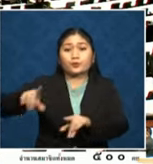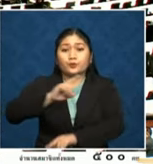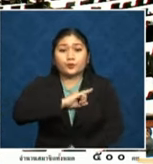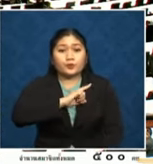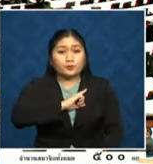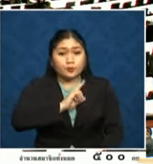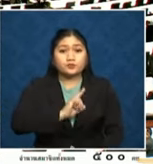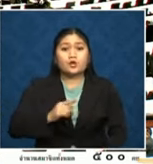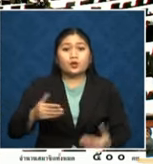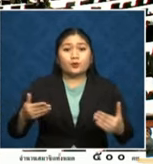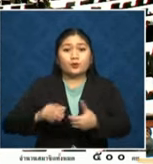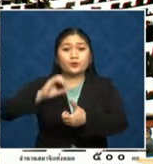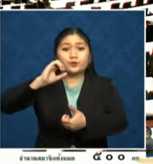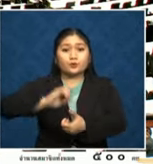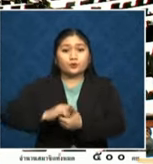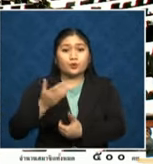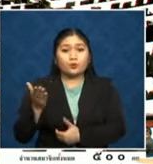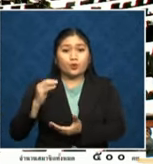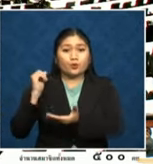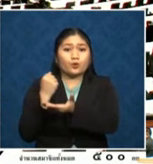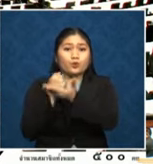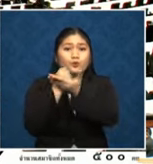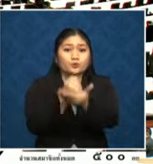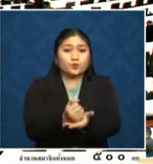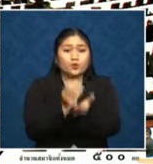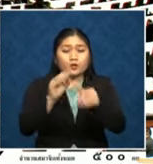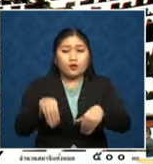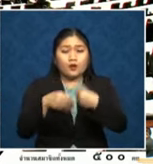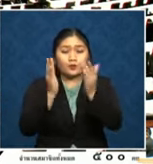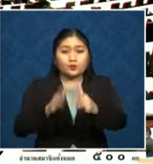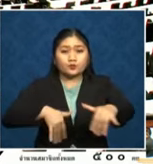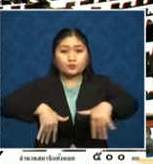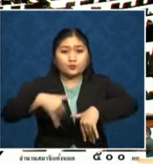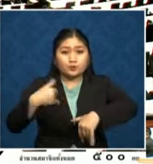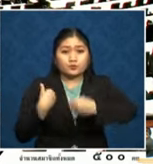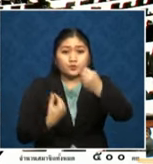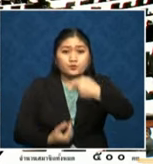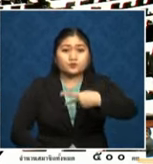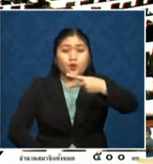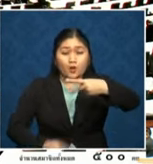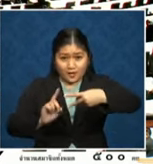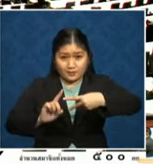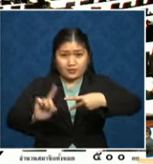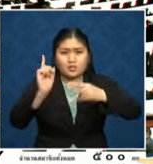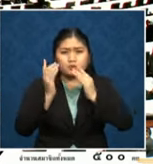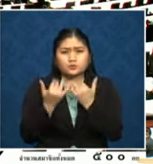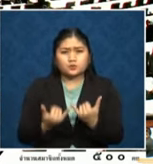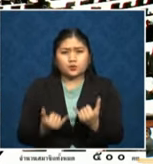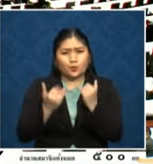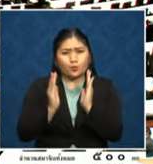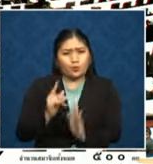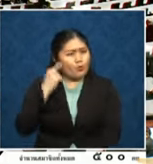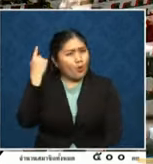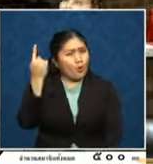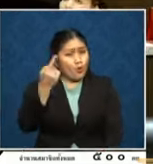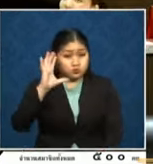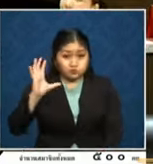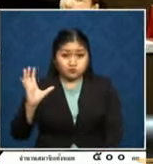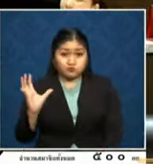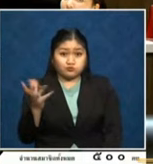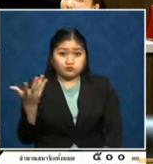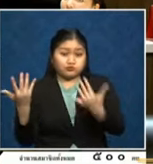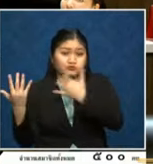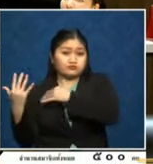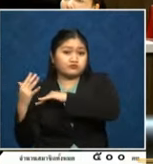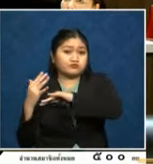ข้องเพื่อประสานขอความช่วยเหลือให้กับพี่น้องประชาชน2เรื่องนะคะเรื่องแรกค่ะปัจจุบันมีนักท่องเที่ยวจากทั่วโลกมาเที่ยว